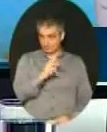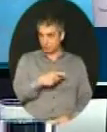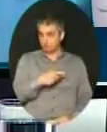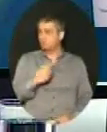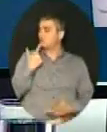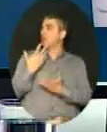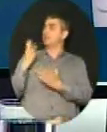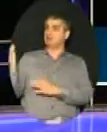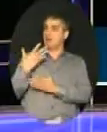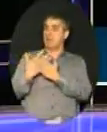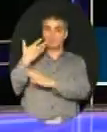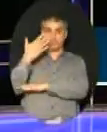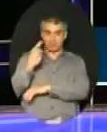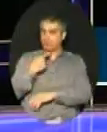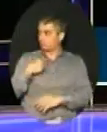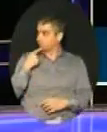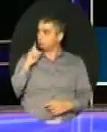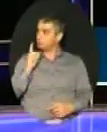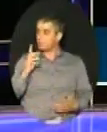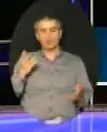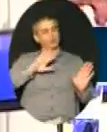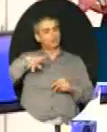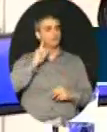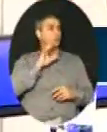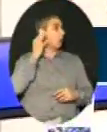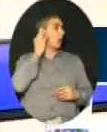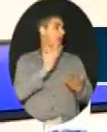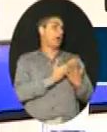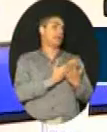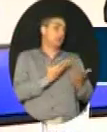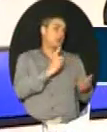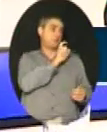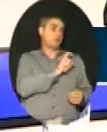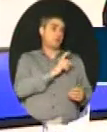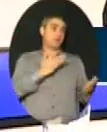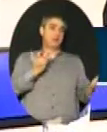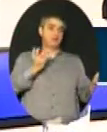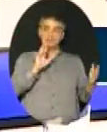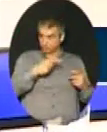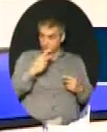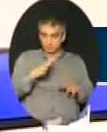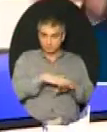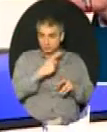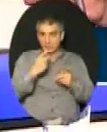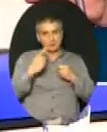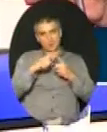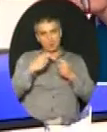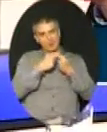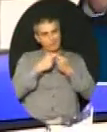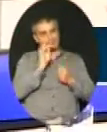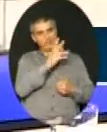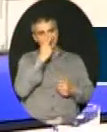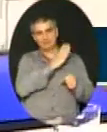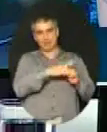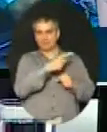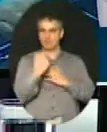לחסן אותו. עד מדינה, אם אתה רוצה לזרוק שמות. עזוב שמות, בואו נדבר. אולי עדה. יש תחושה של קונספירציה של הנה מנסים לחסן אותו,